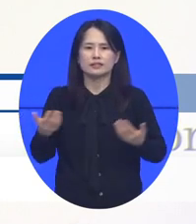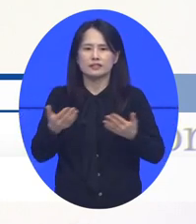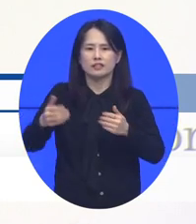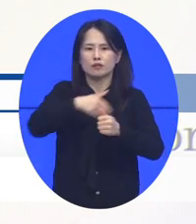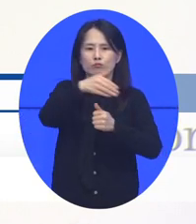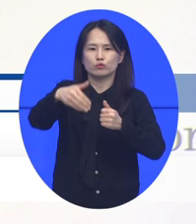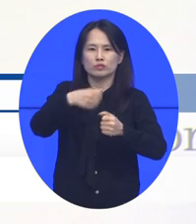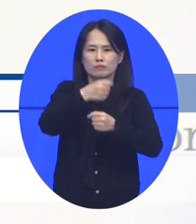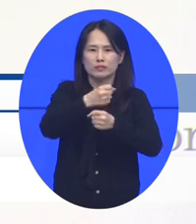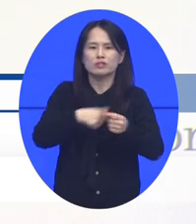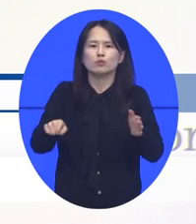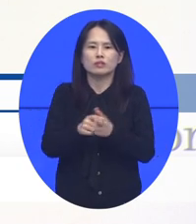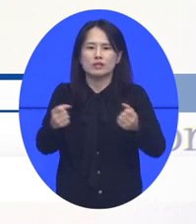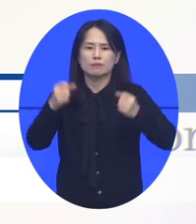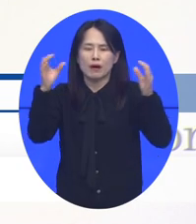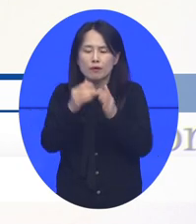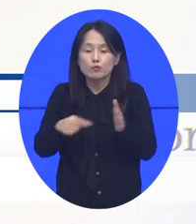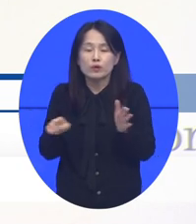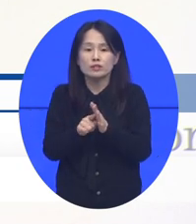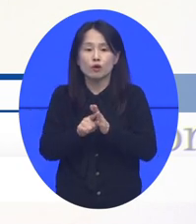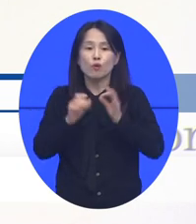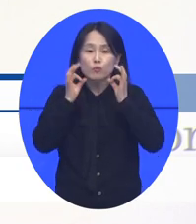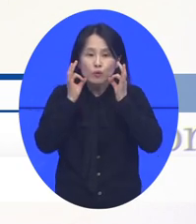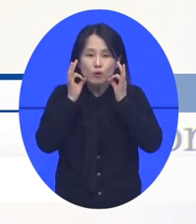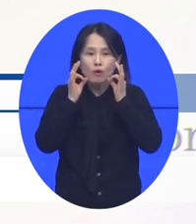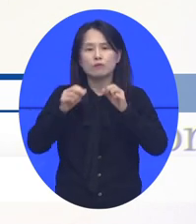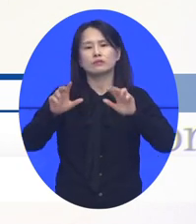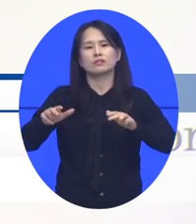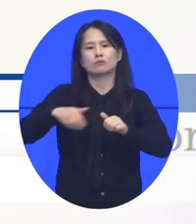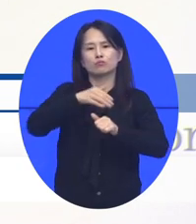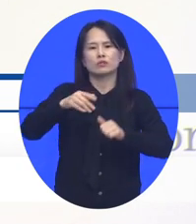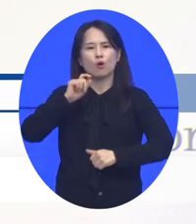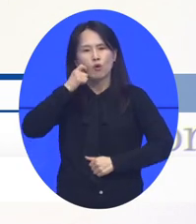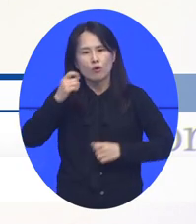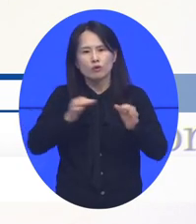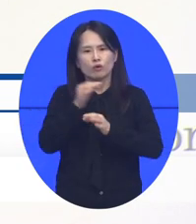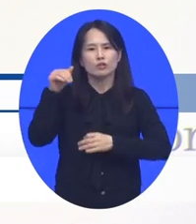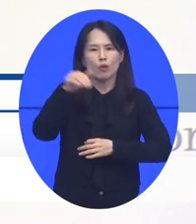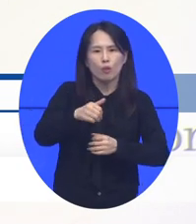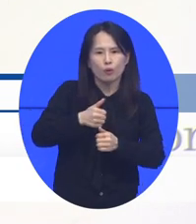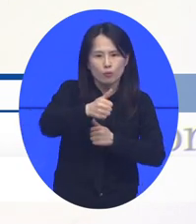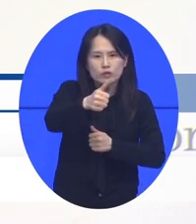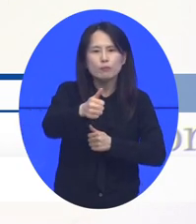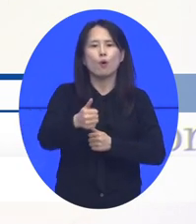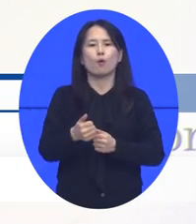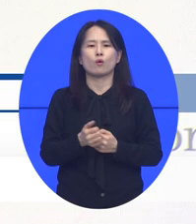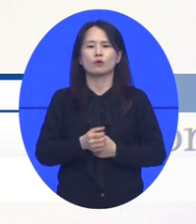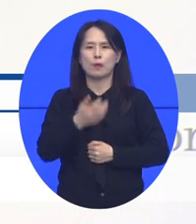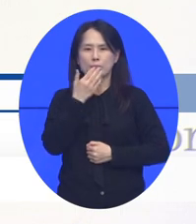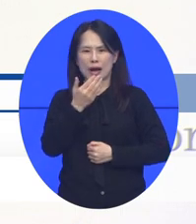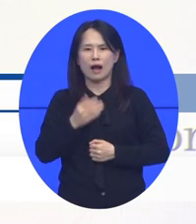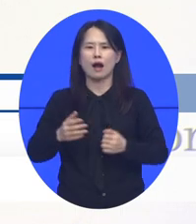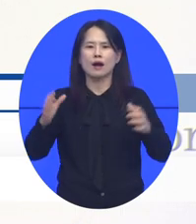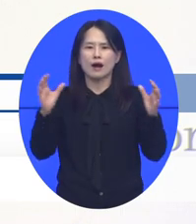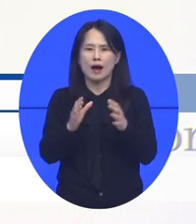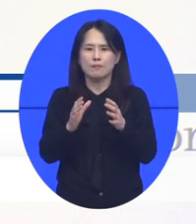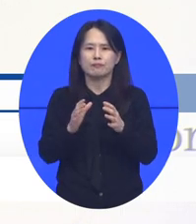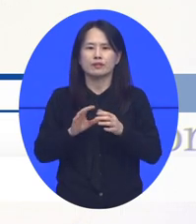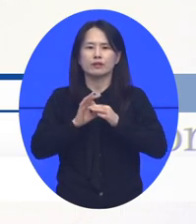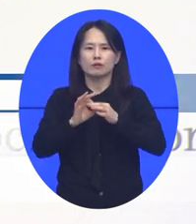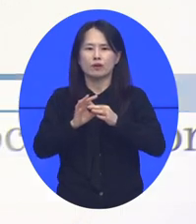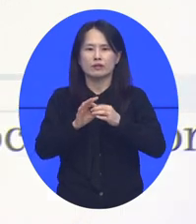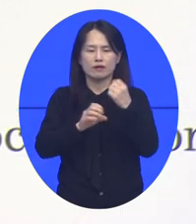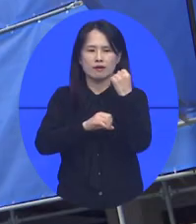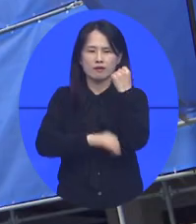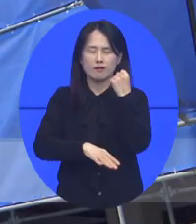협력을 위해 상생한다면 현재의 어려운 경제 상황의 극복과 협력적 노사관계 구축에 큰 힘이